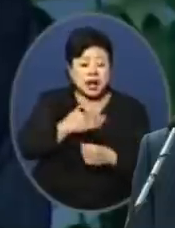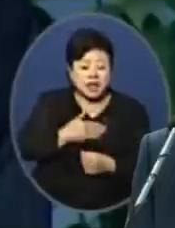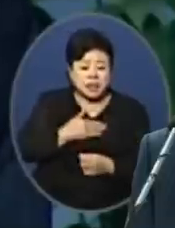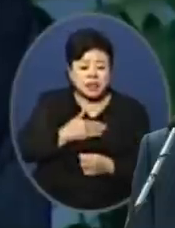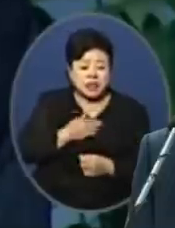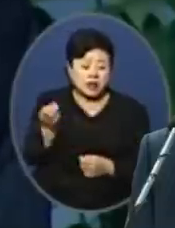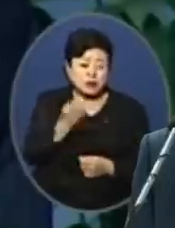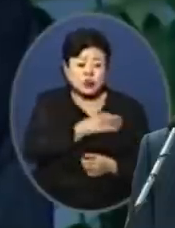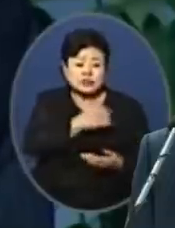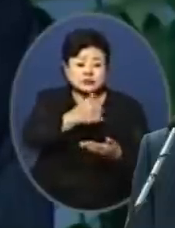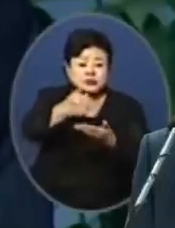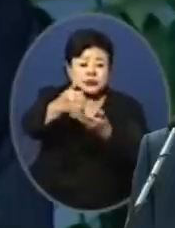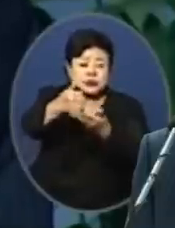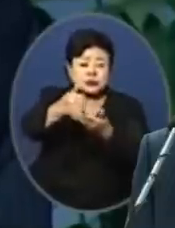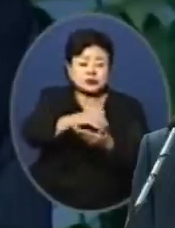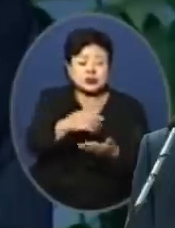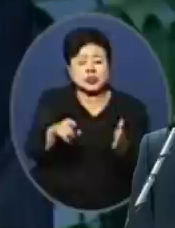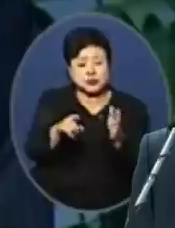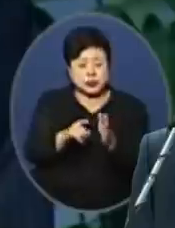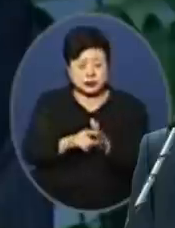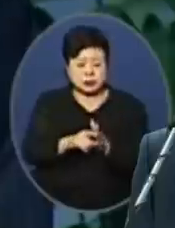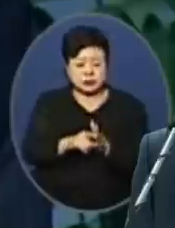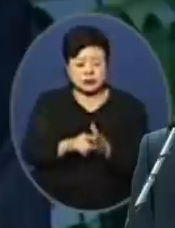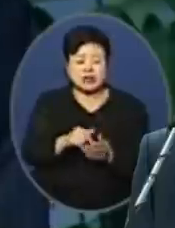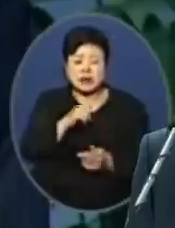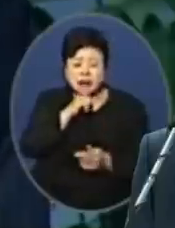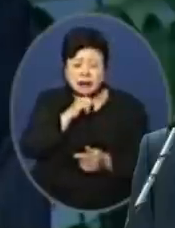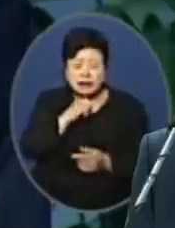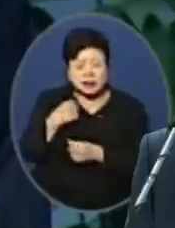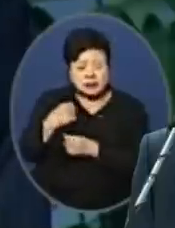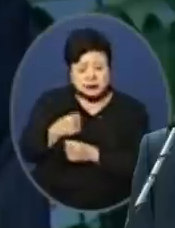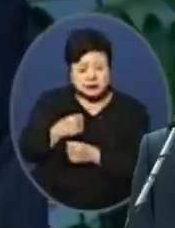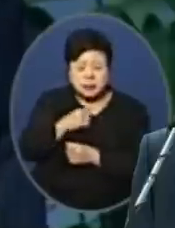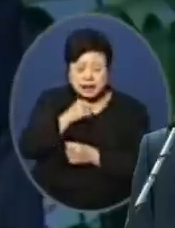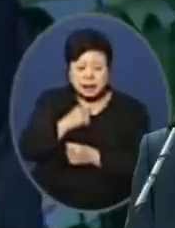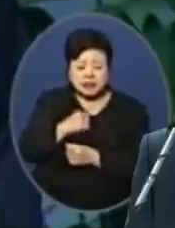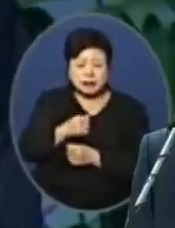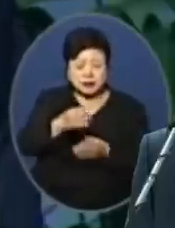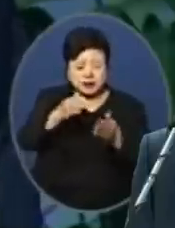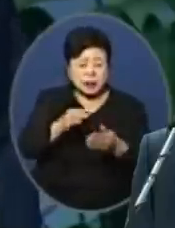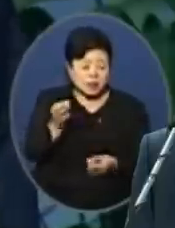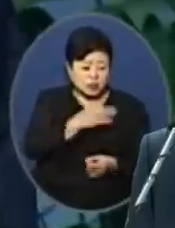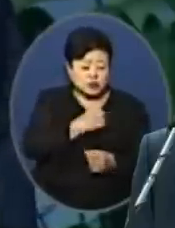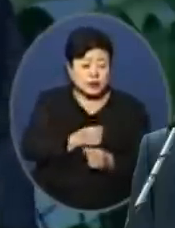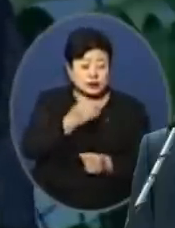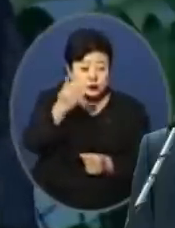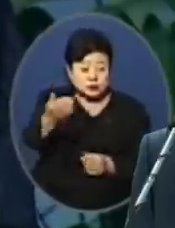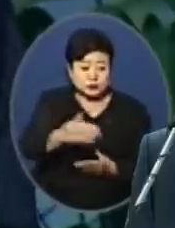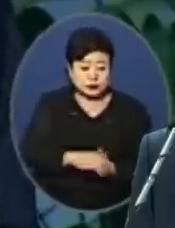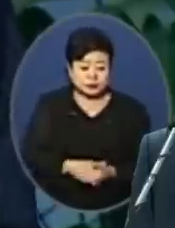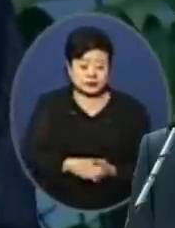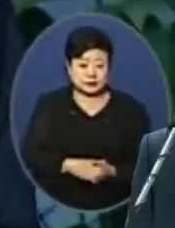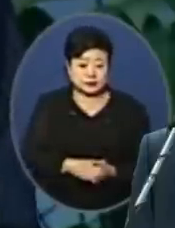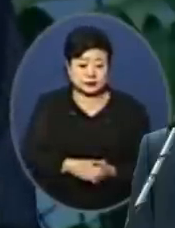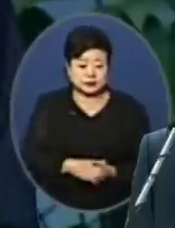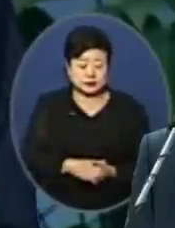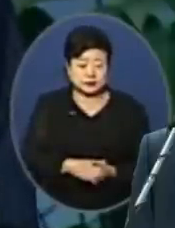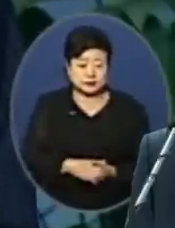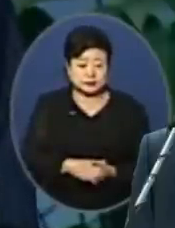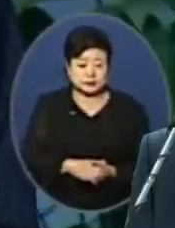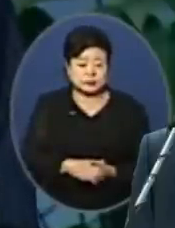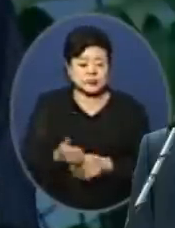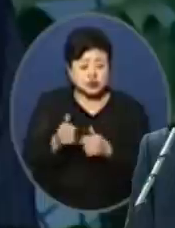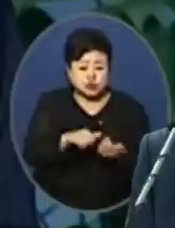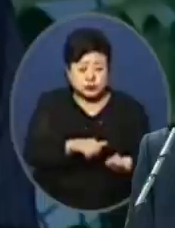제가 부유하신 자로서 우리를 위하여 가난하게 됐으면 그의 가난함을 인하여 우리를 부유하게 하려 합니다.